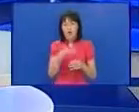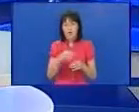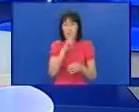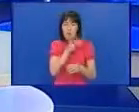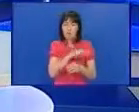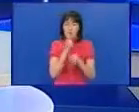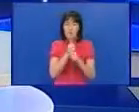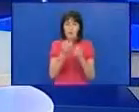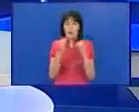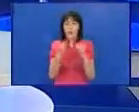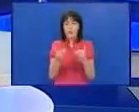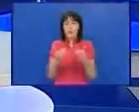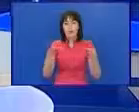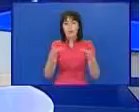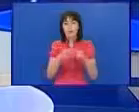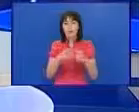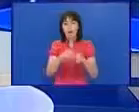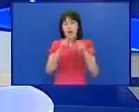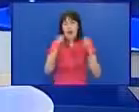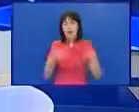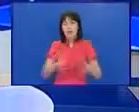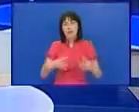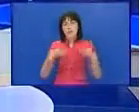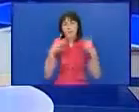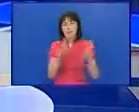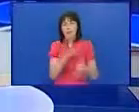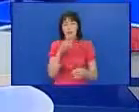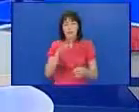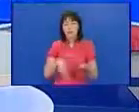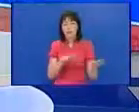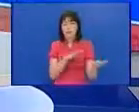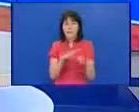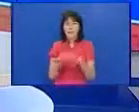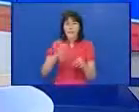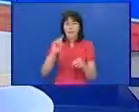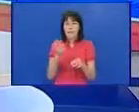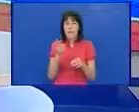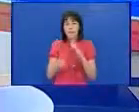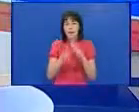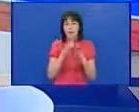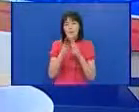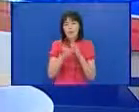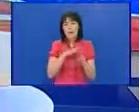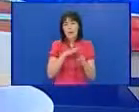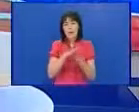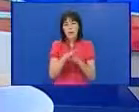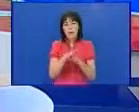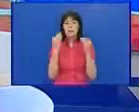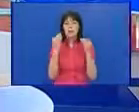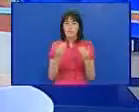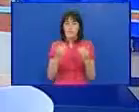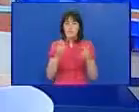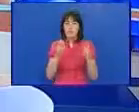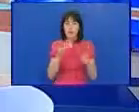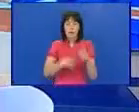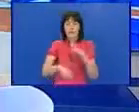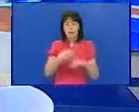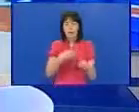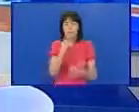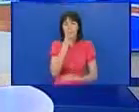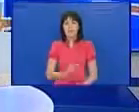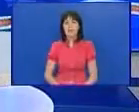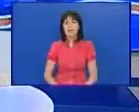істейді. Бүгін бұл филиалдың ресми ашылу салтанаты өтті. Іс-шара аясында алғашқы баспасөз конференциясы да ұйымдастырылды. Тақырыпты Нұрлан